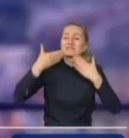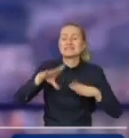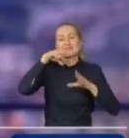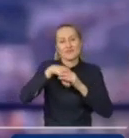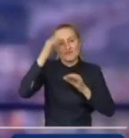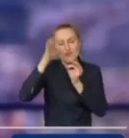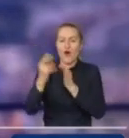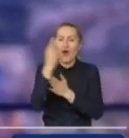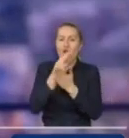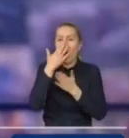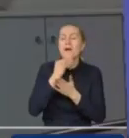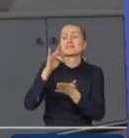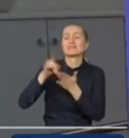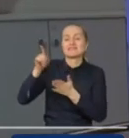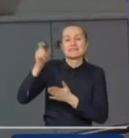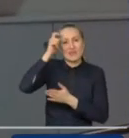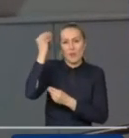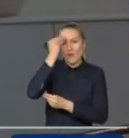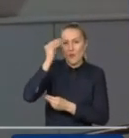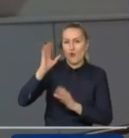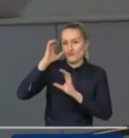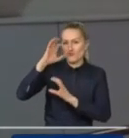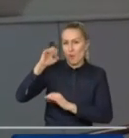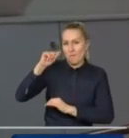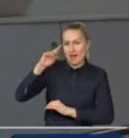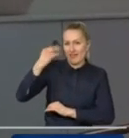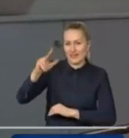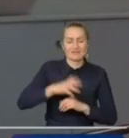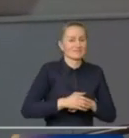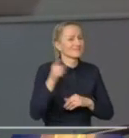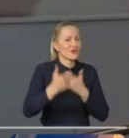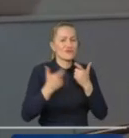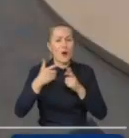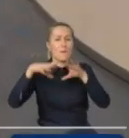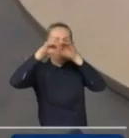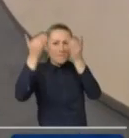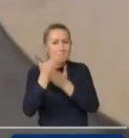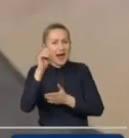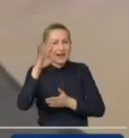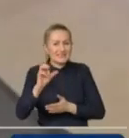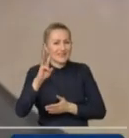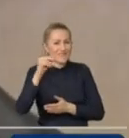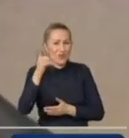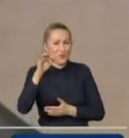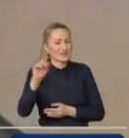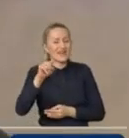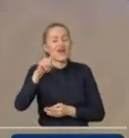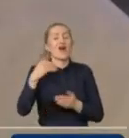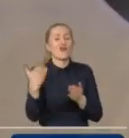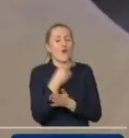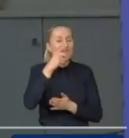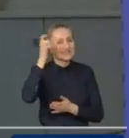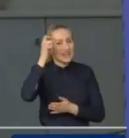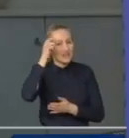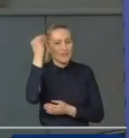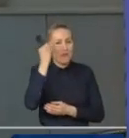obrazy w Koperniku. To nie Mars czy Wenus w obiektywie, to nowy eksponat Centrum Nauki Kopernik w Warszawie, tak zwane gorące prądy.